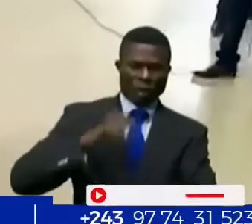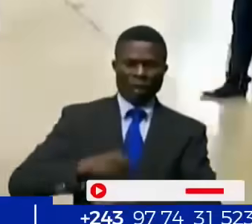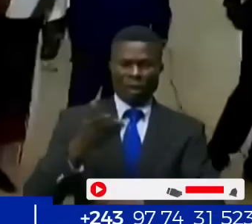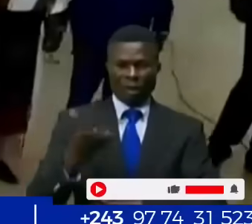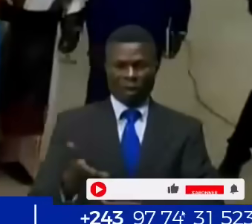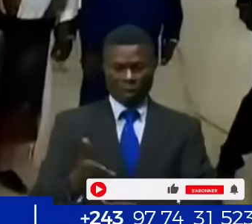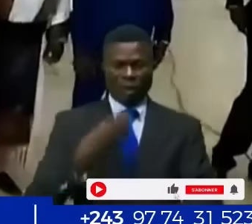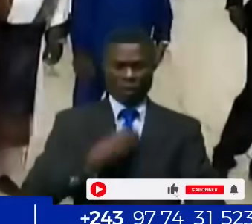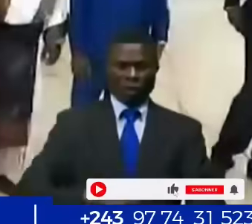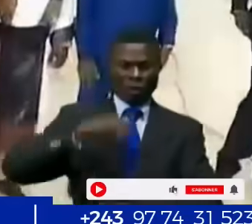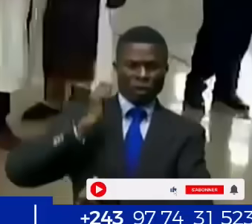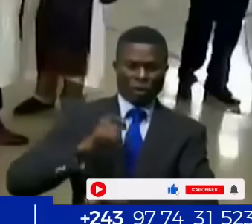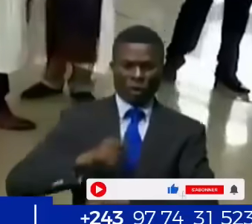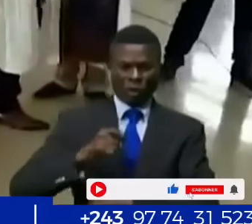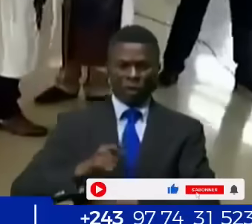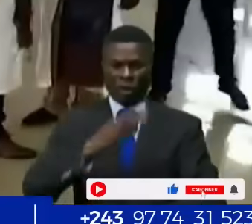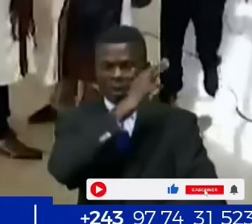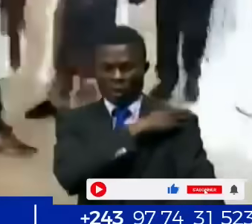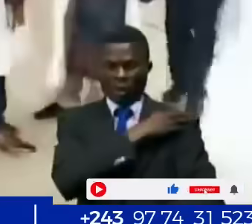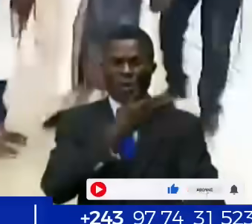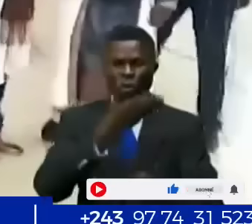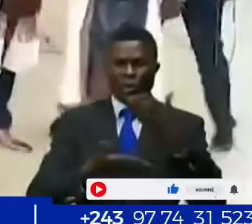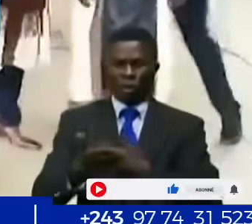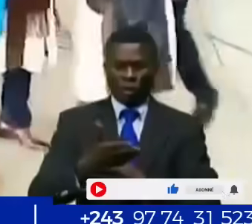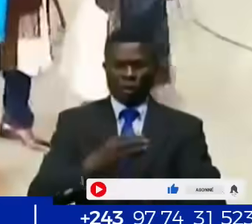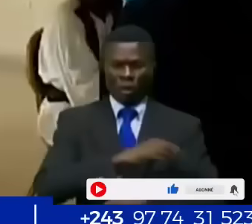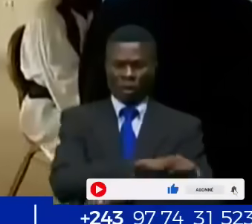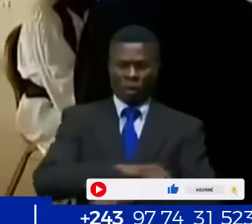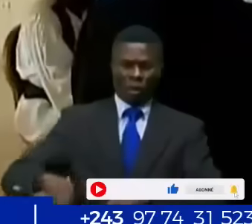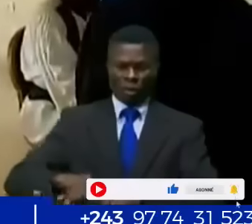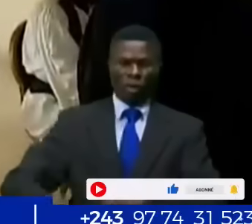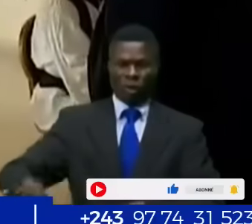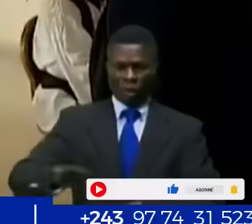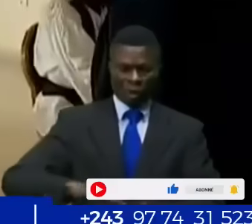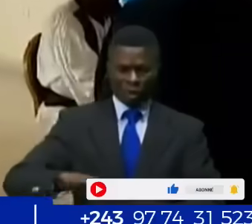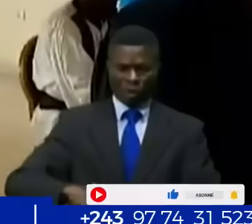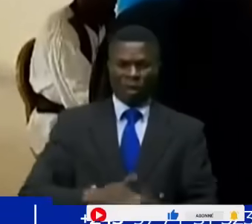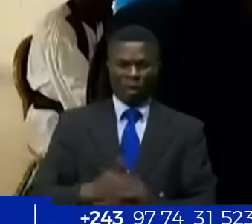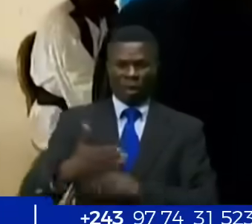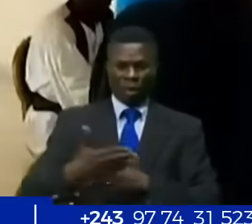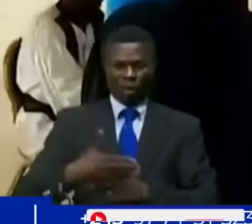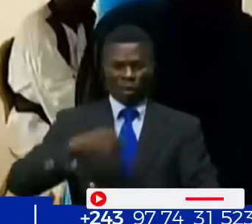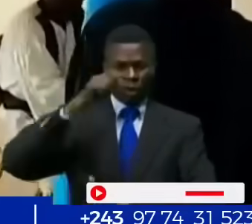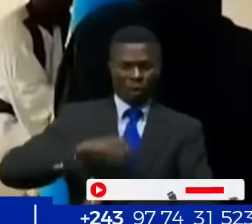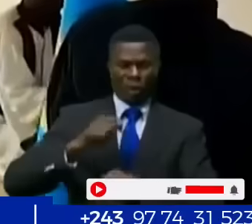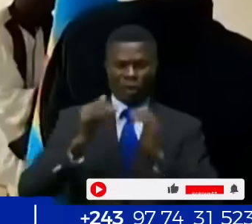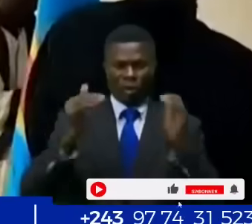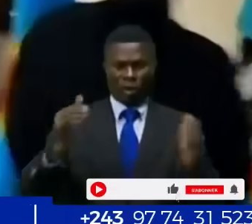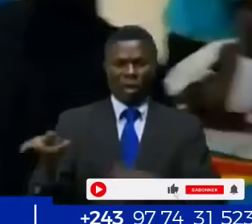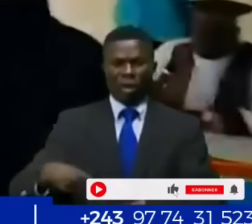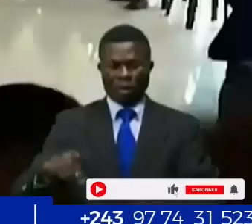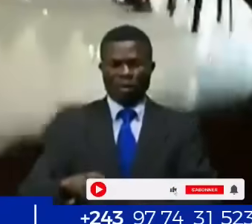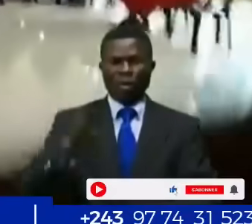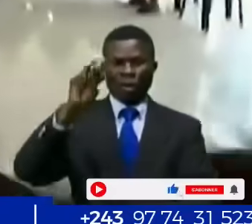Ces magistrats nommés au grade de substitut du procureur de la République au parquet près le tribunal de paix de province de